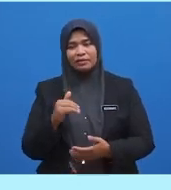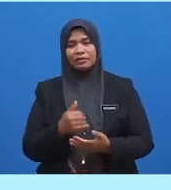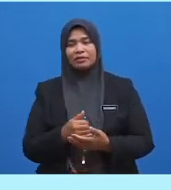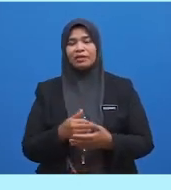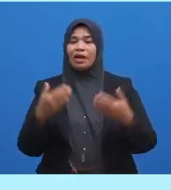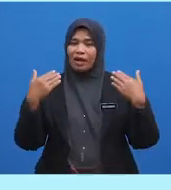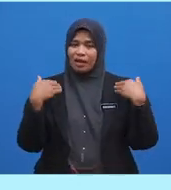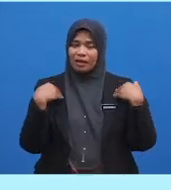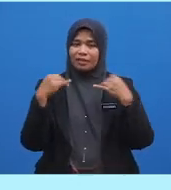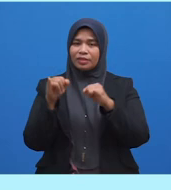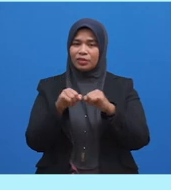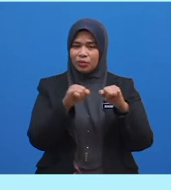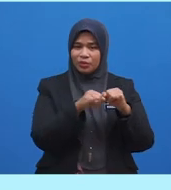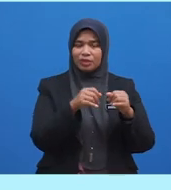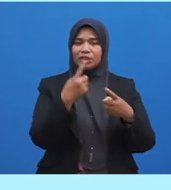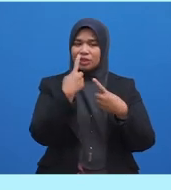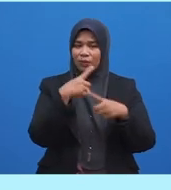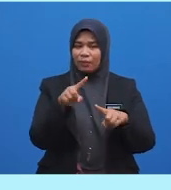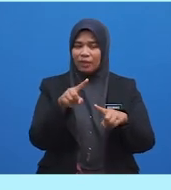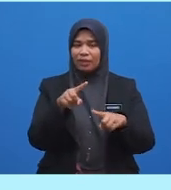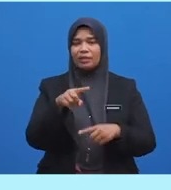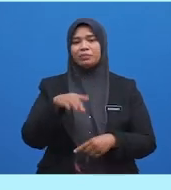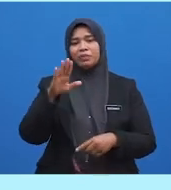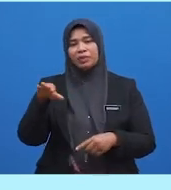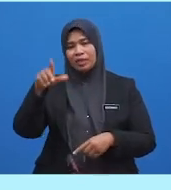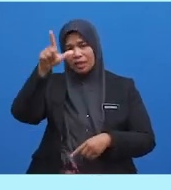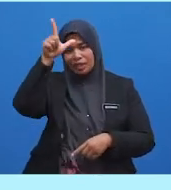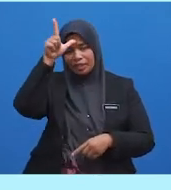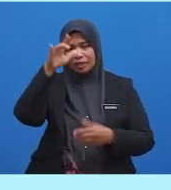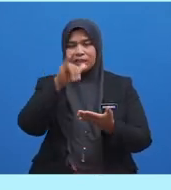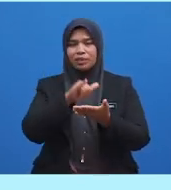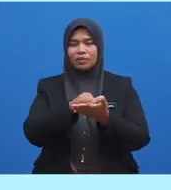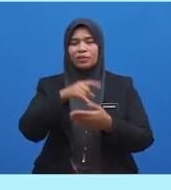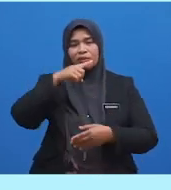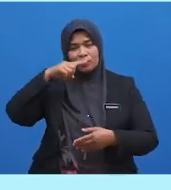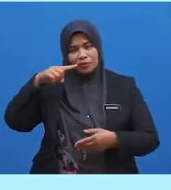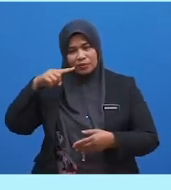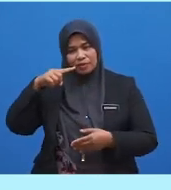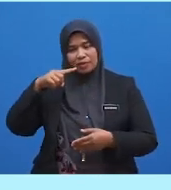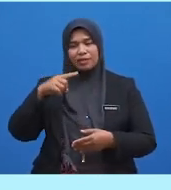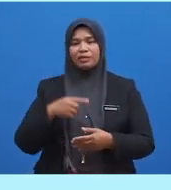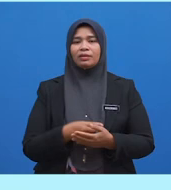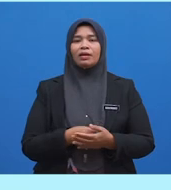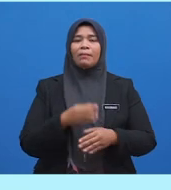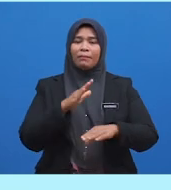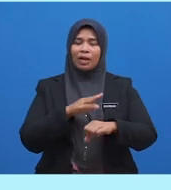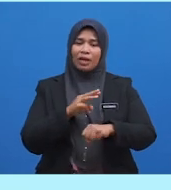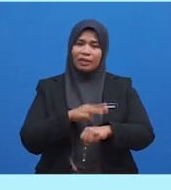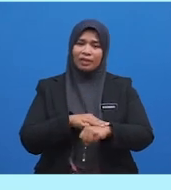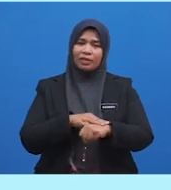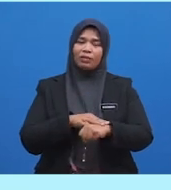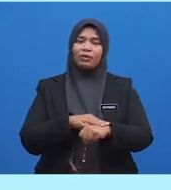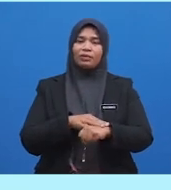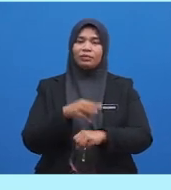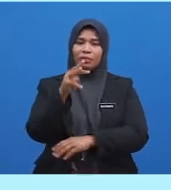ada juga jawaban budak lelaki itu menggosok giginya pada